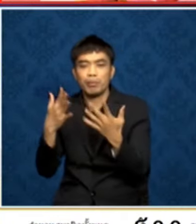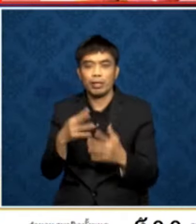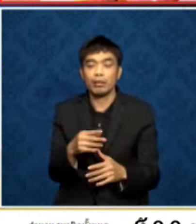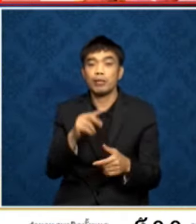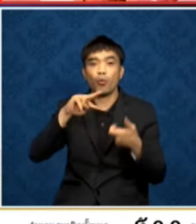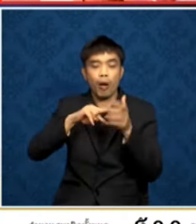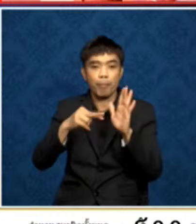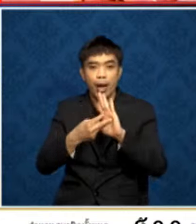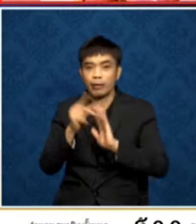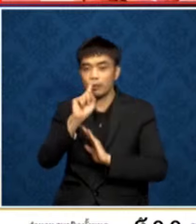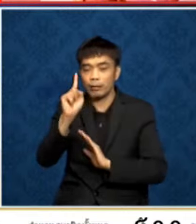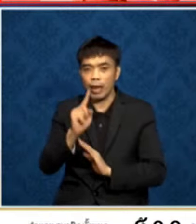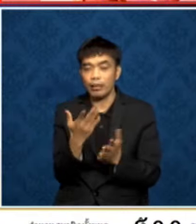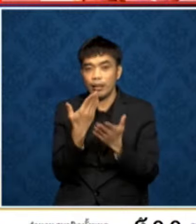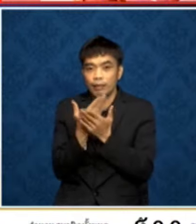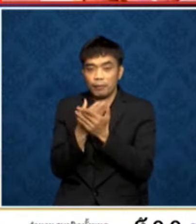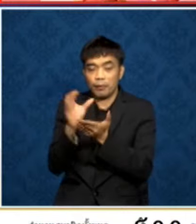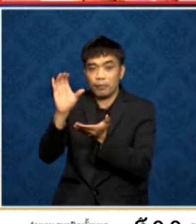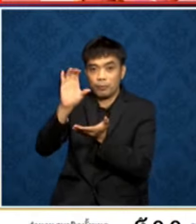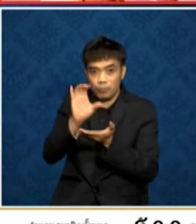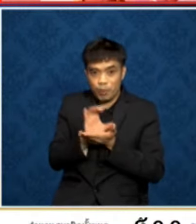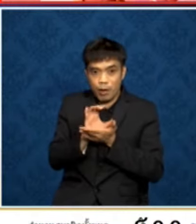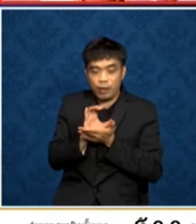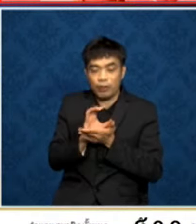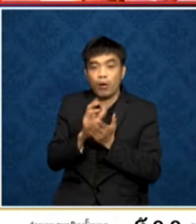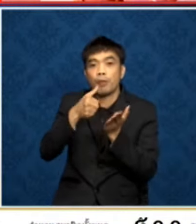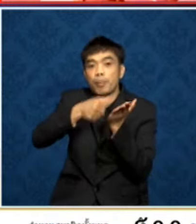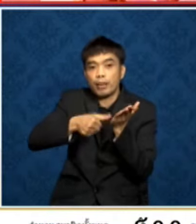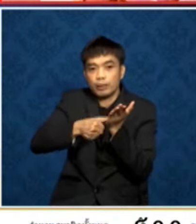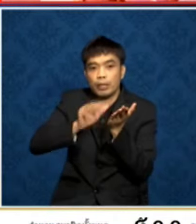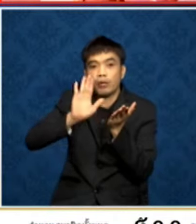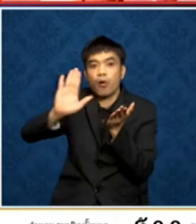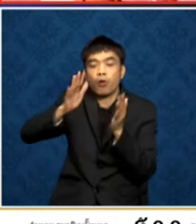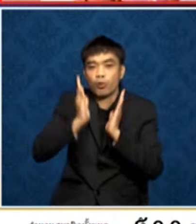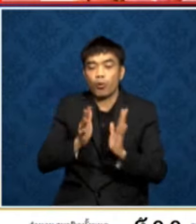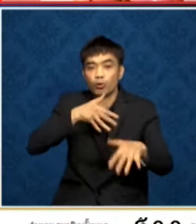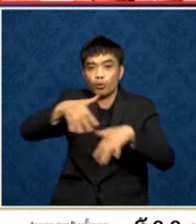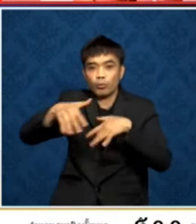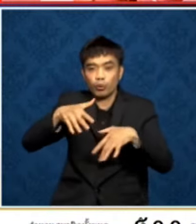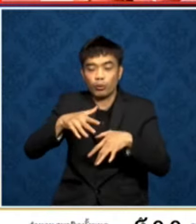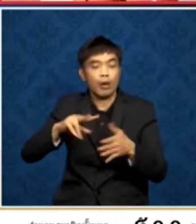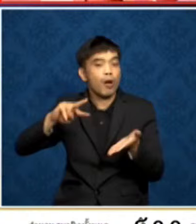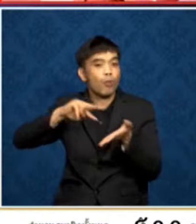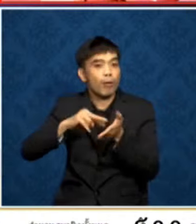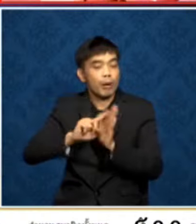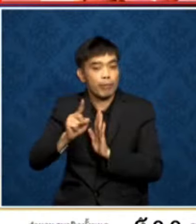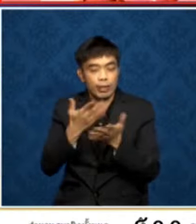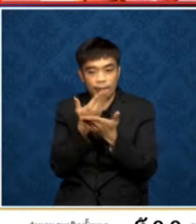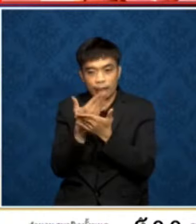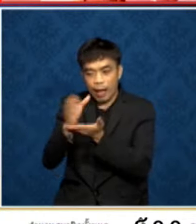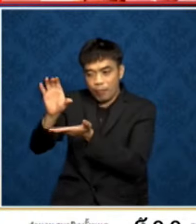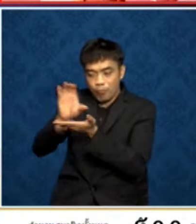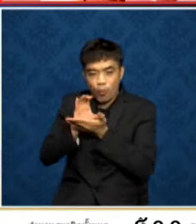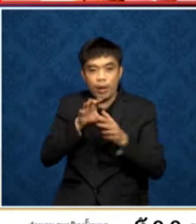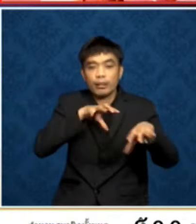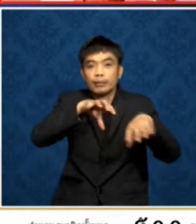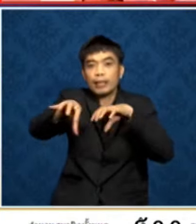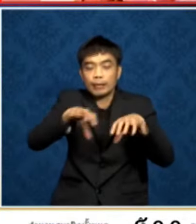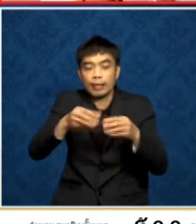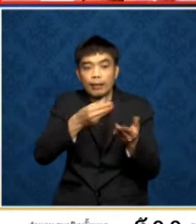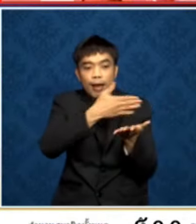หมายความว่าเม็ดเงินและเงินงบประมาณจากภาษีพี่น้องประชาชนจะไม่ได้รับการจัดสรรไปสู่ประชาชน